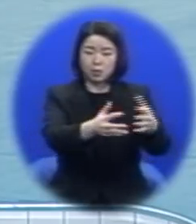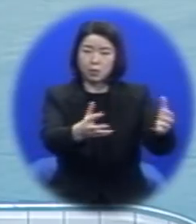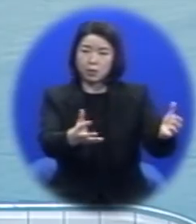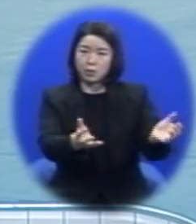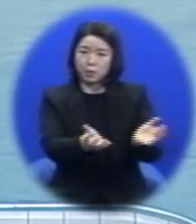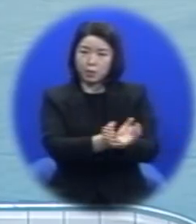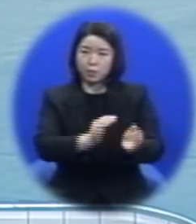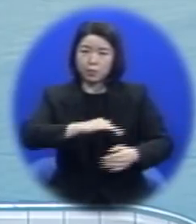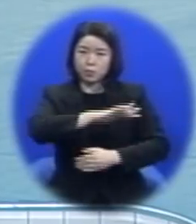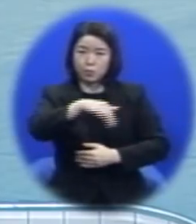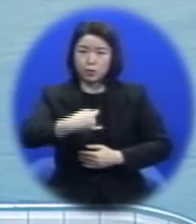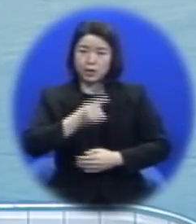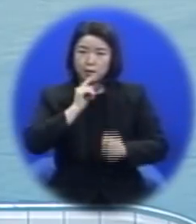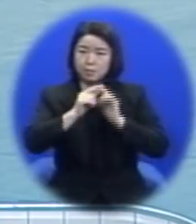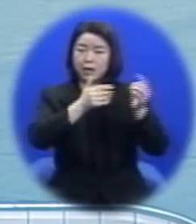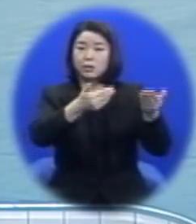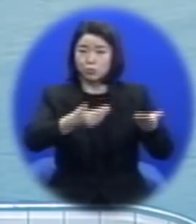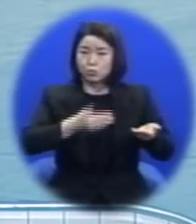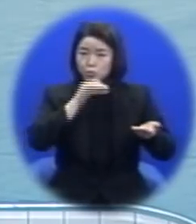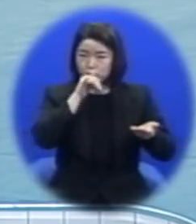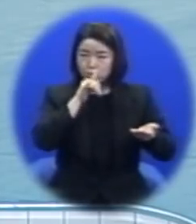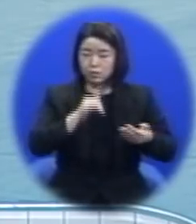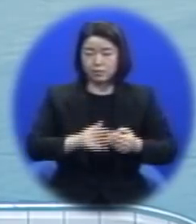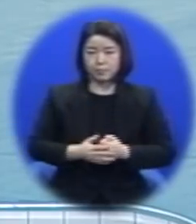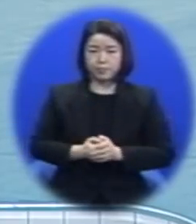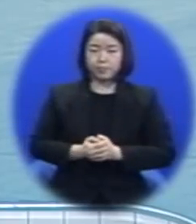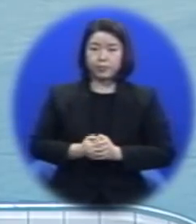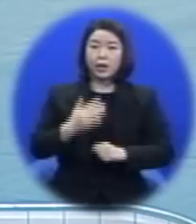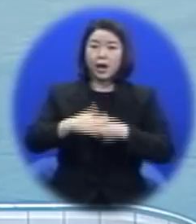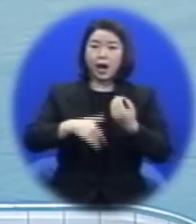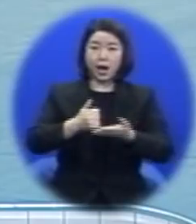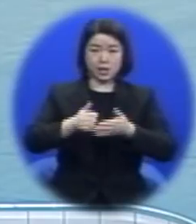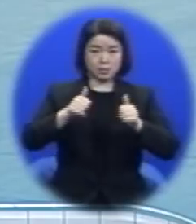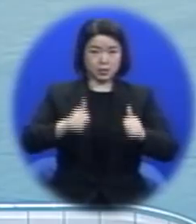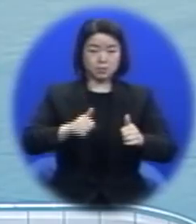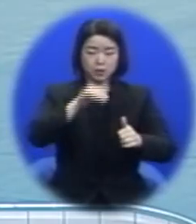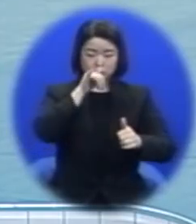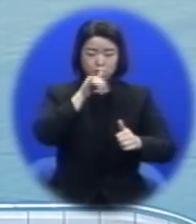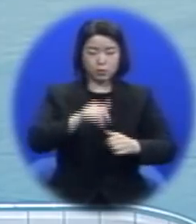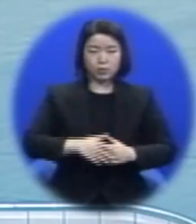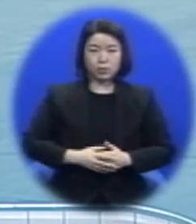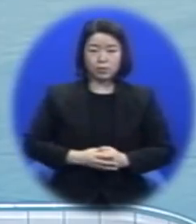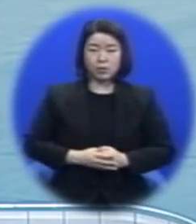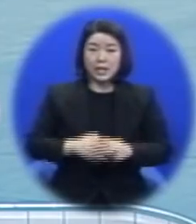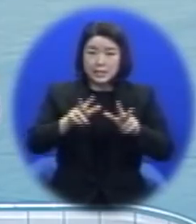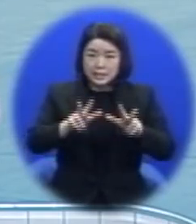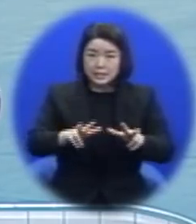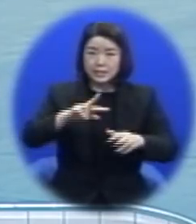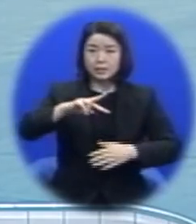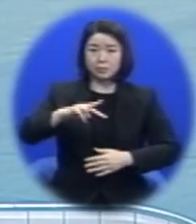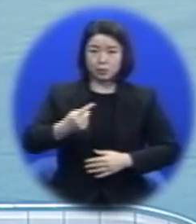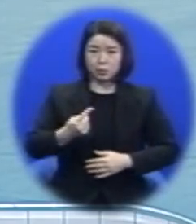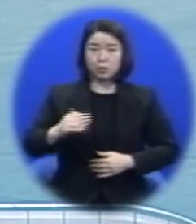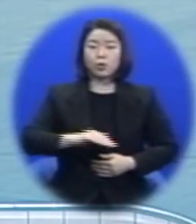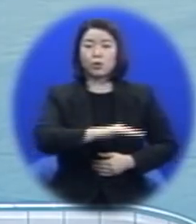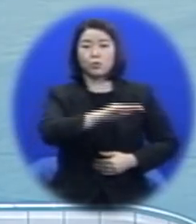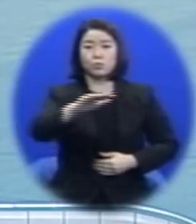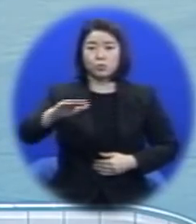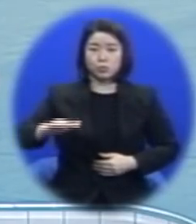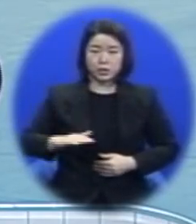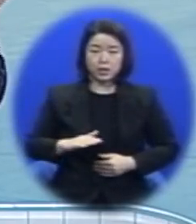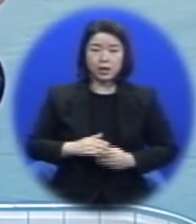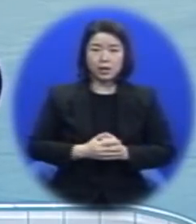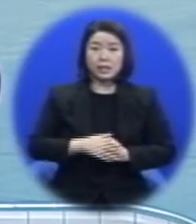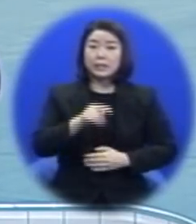우리에게 말씀해주고 있습니다. 하나님의 심판이 있습니다. 그건 지금도 우리가